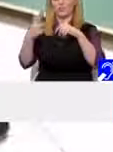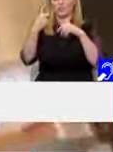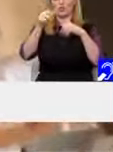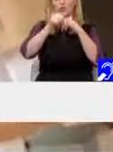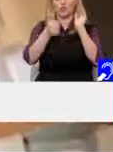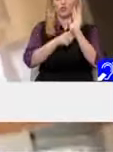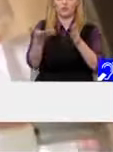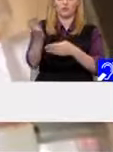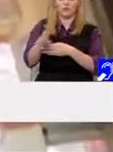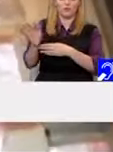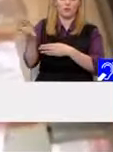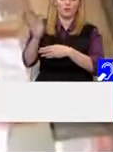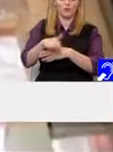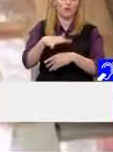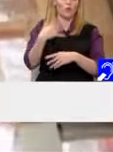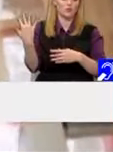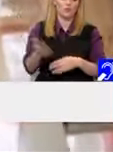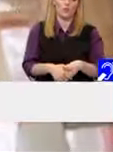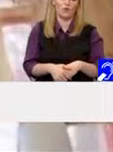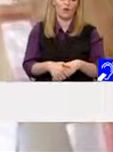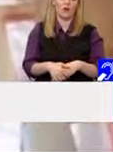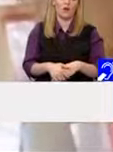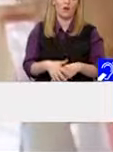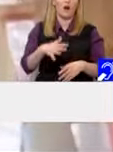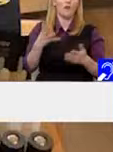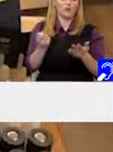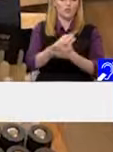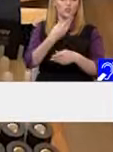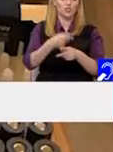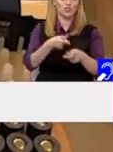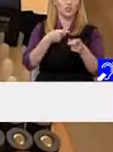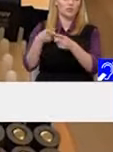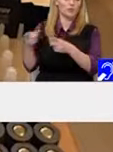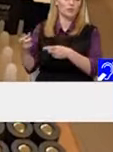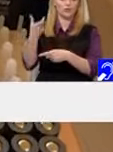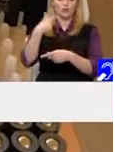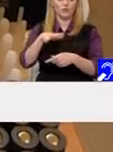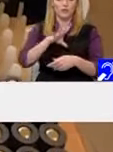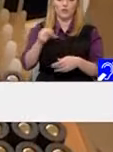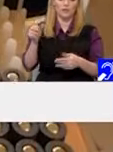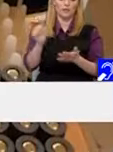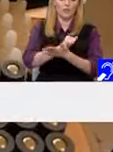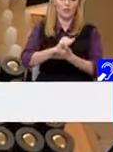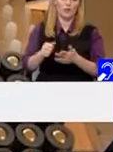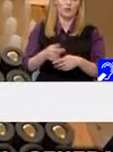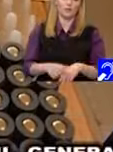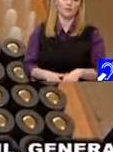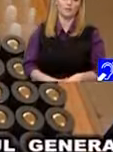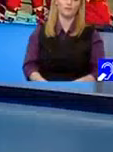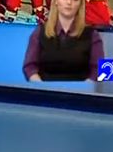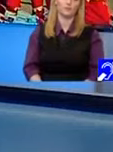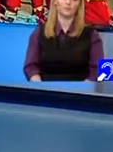uscate de cânepă. De asemenea, au fost depistate și ridicate 3 arme de foc deținute ilegal și peste 200 de cartușe.